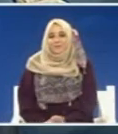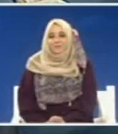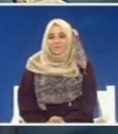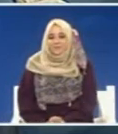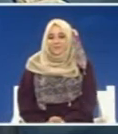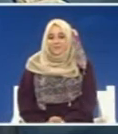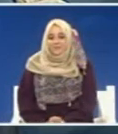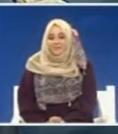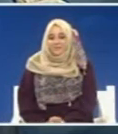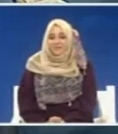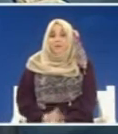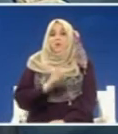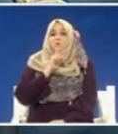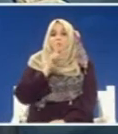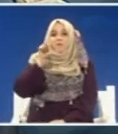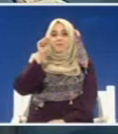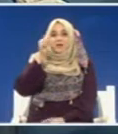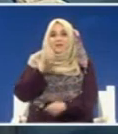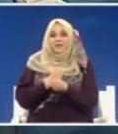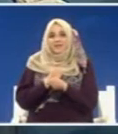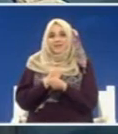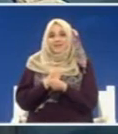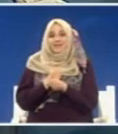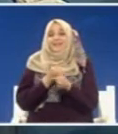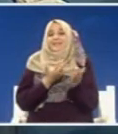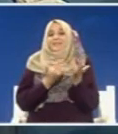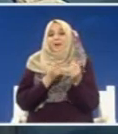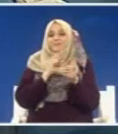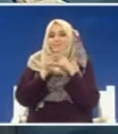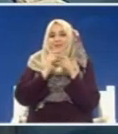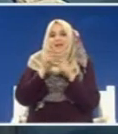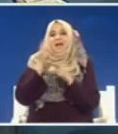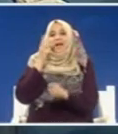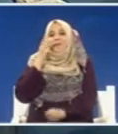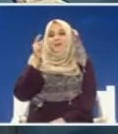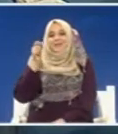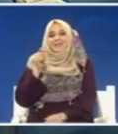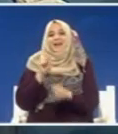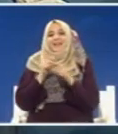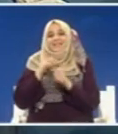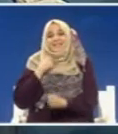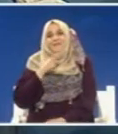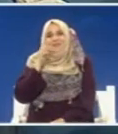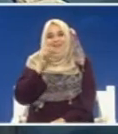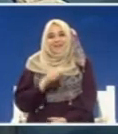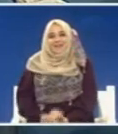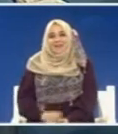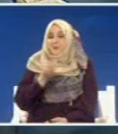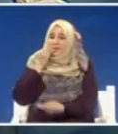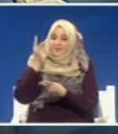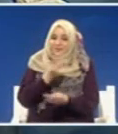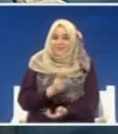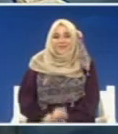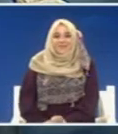فضيلة الشيخ أنا منذ 20 سنة وأنا أتمنى أن أتكلم مع فضيلة الشيخ أبو عبد السلام. أستغفر الله. شكرا. مرحبا بك مرحبا بك. هاي